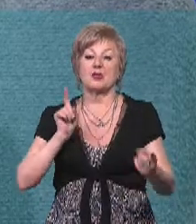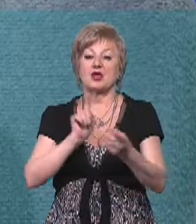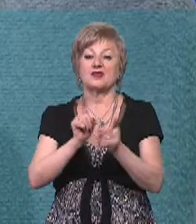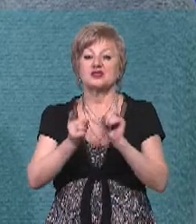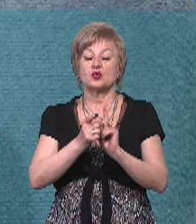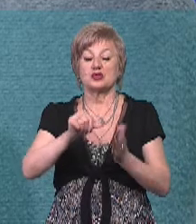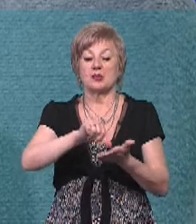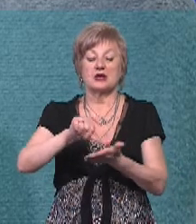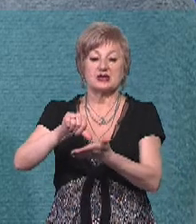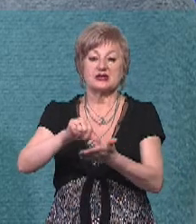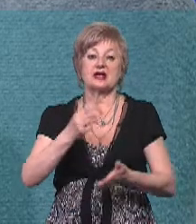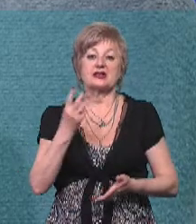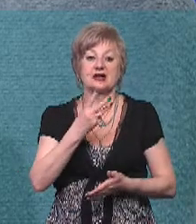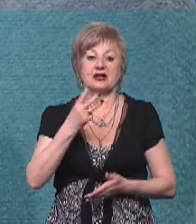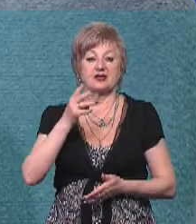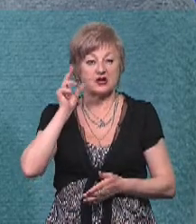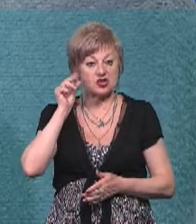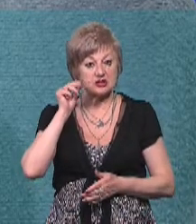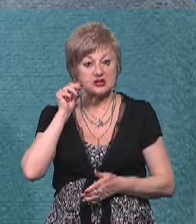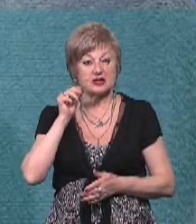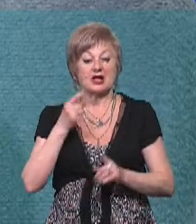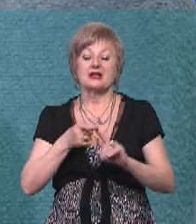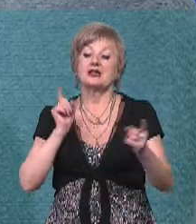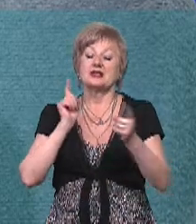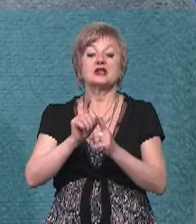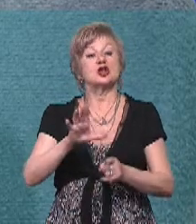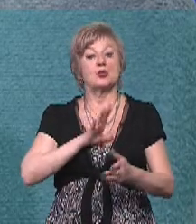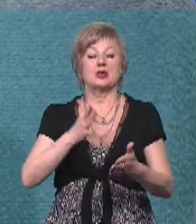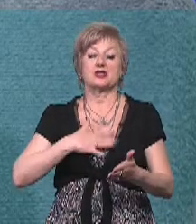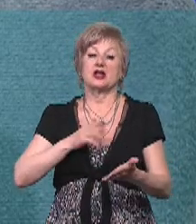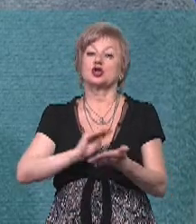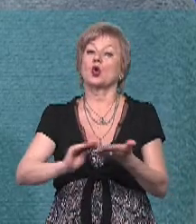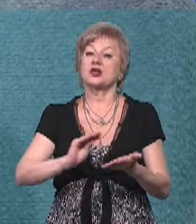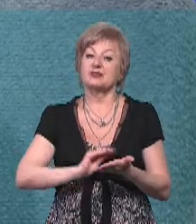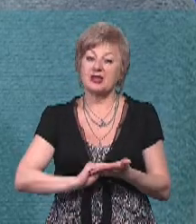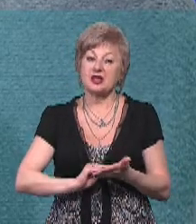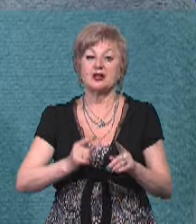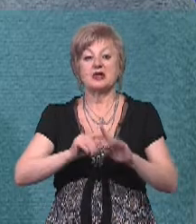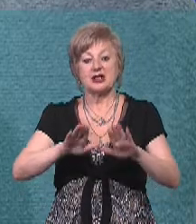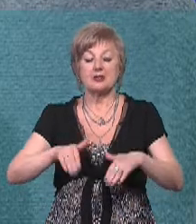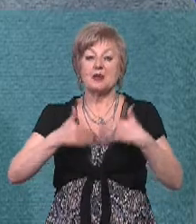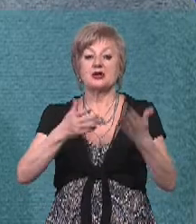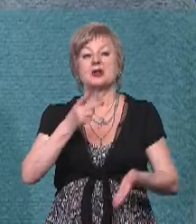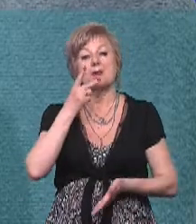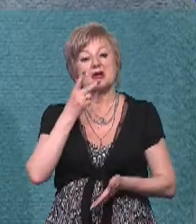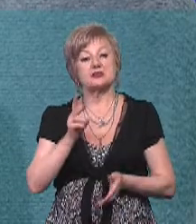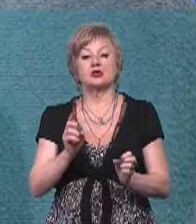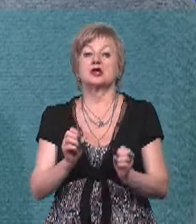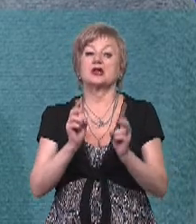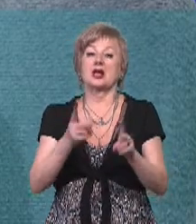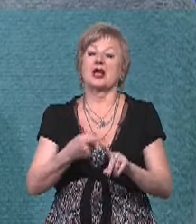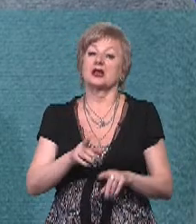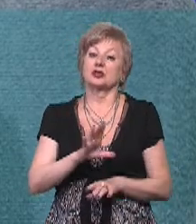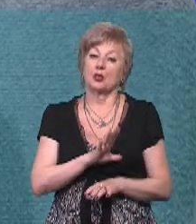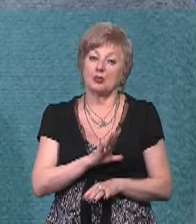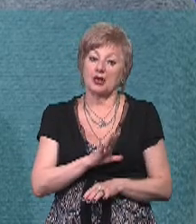цих селищ 3 червня. На цій зустрічі побували і кореспонденти Суспільного, тож я пропоную, давайте подивимося, як це